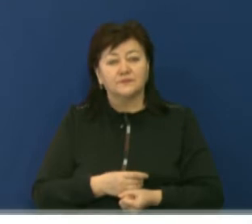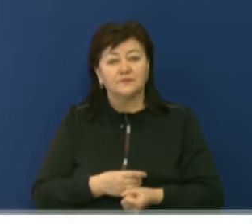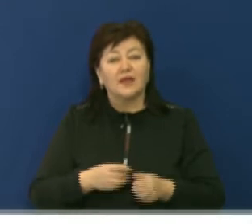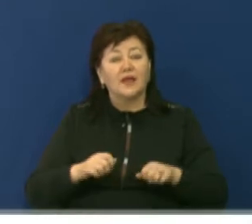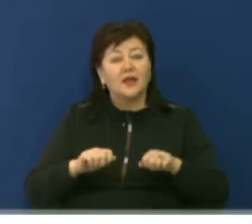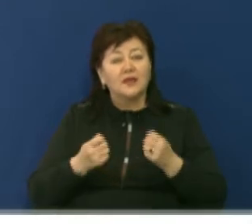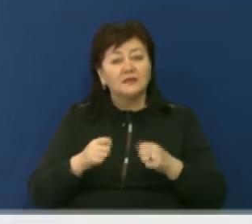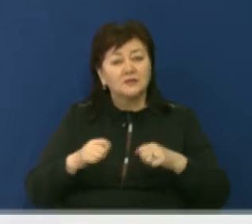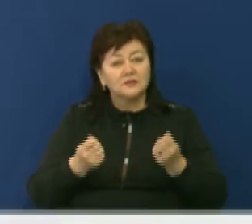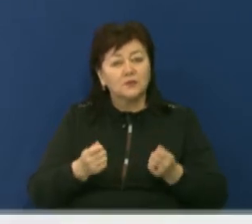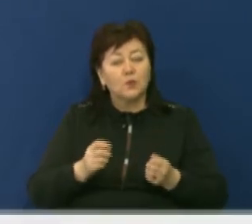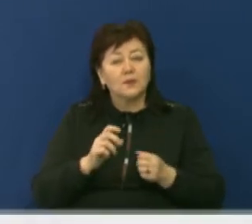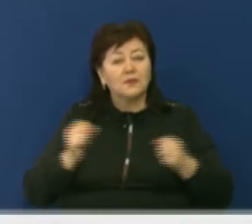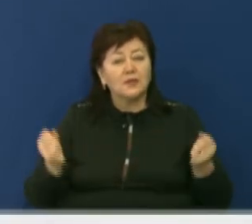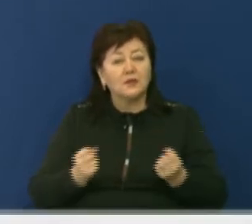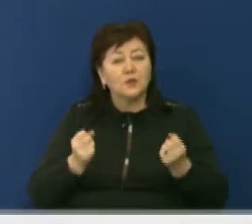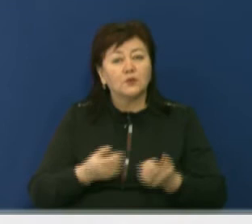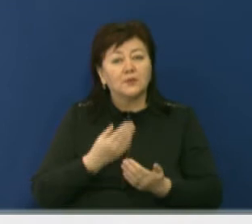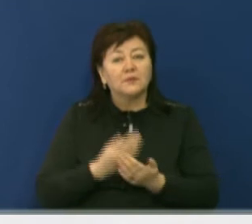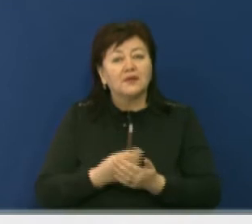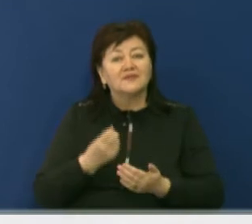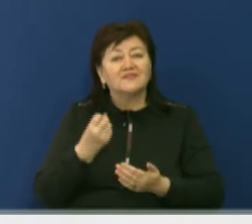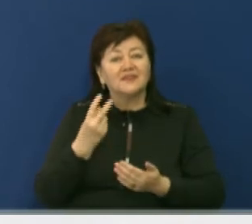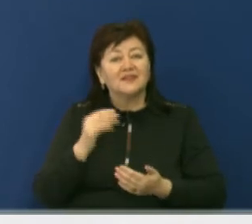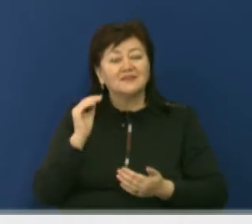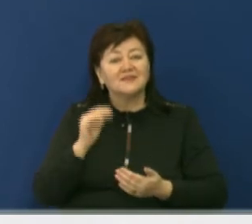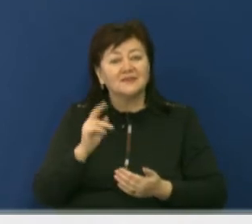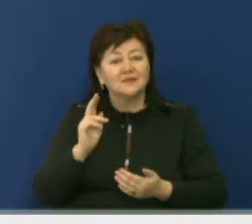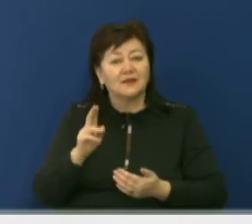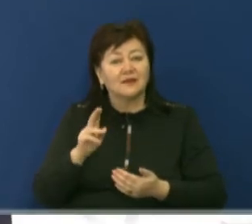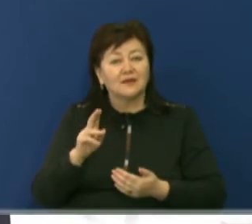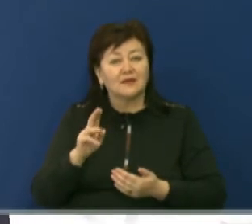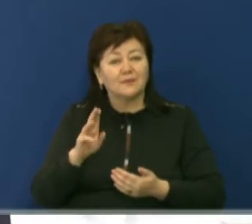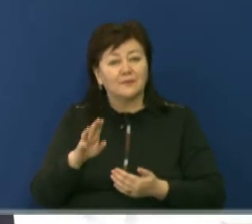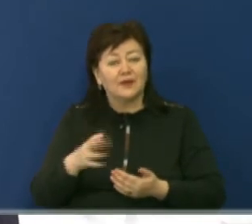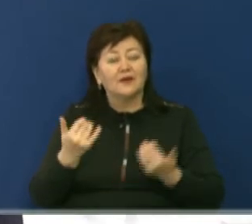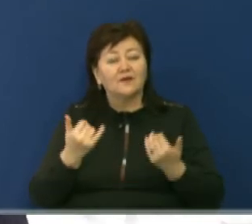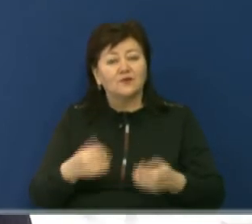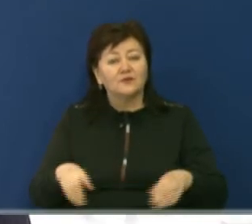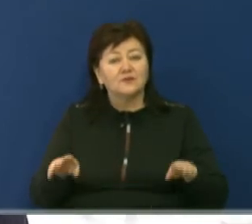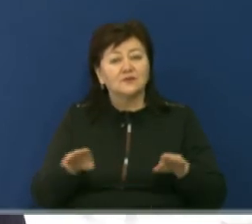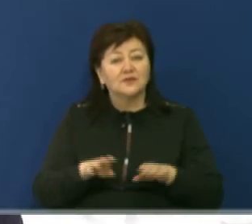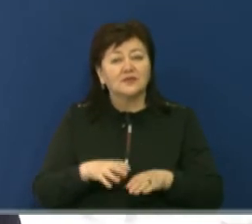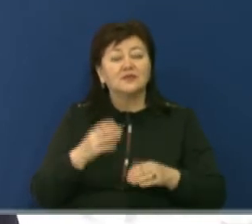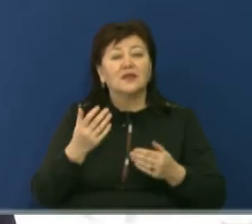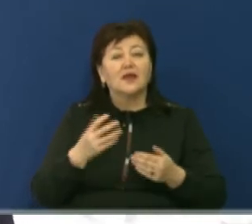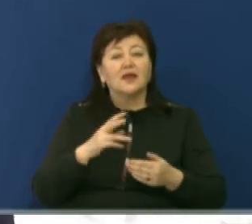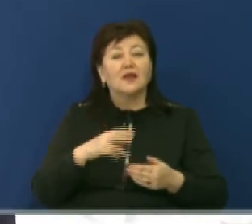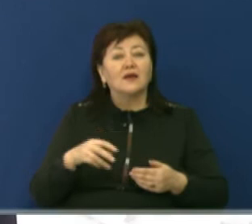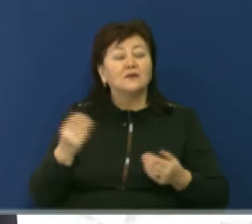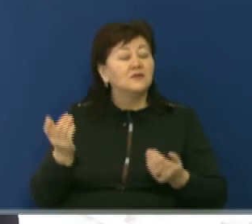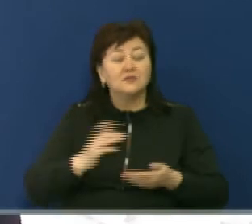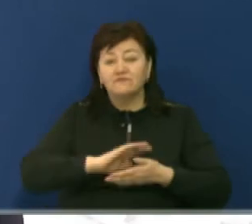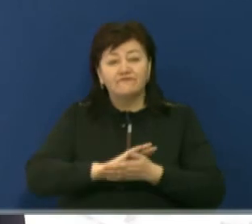Сатылған алаңның жалпы аумағы 12,5 мың шаршы метр құрады. Мамандардың айтуынша, бүгінгі таңда жарылыстар мұз жүру кезеңінде өзендегі